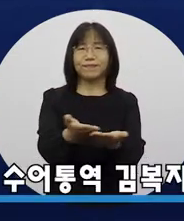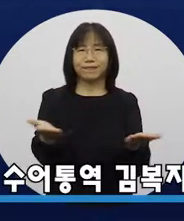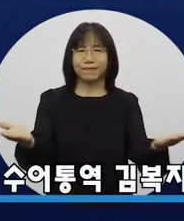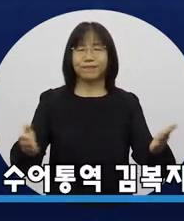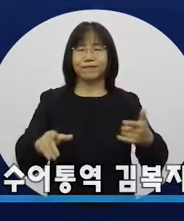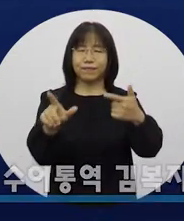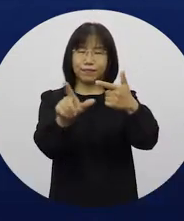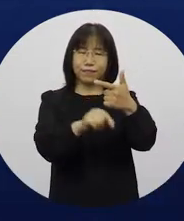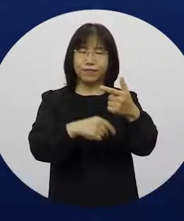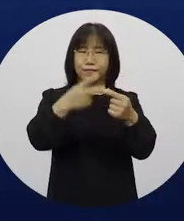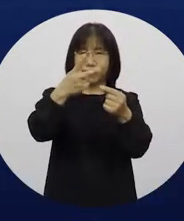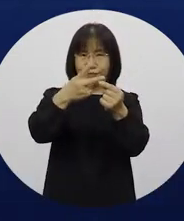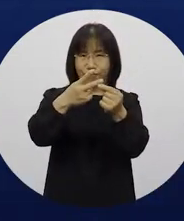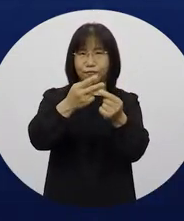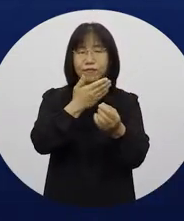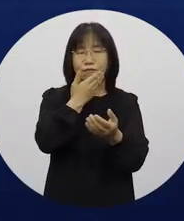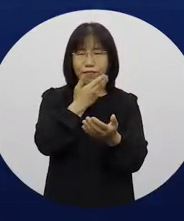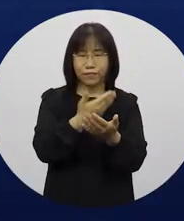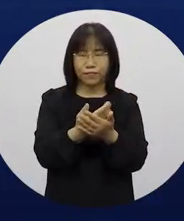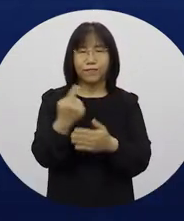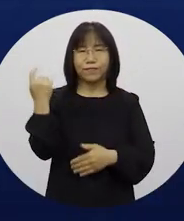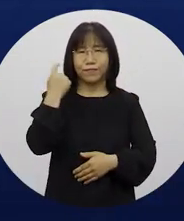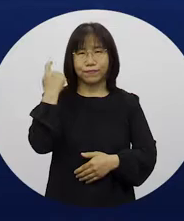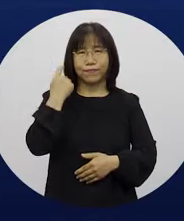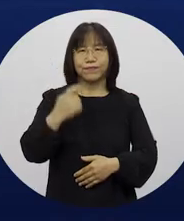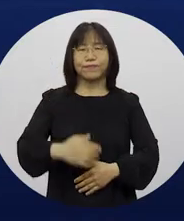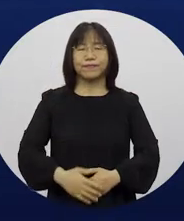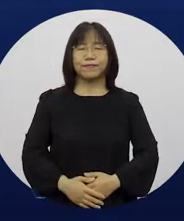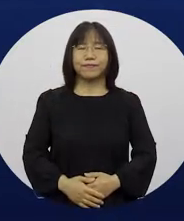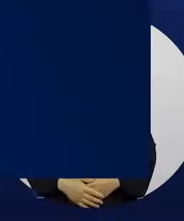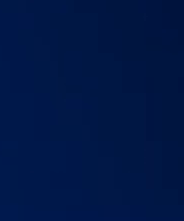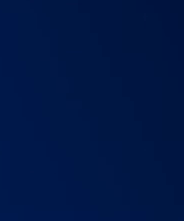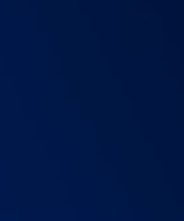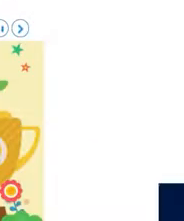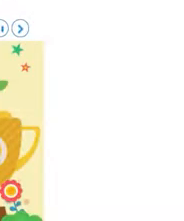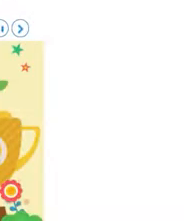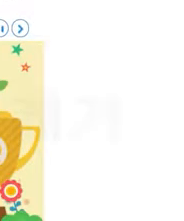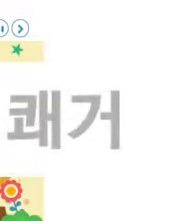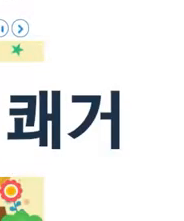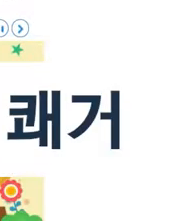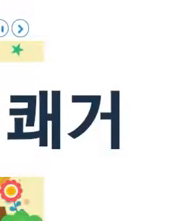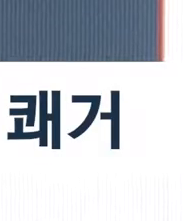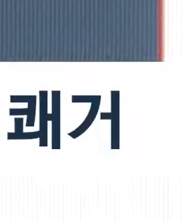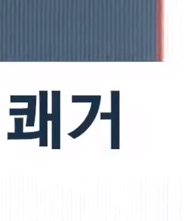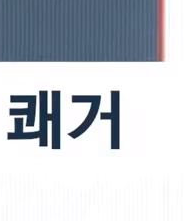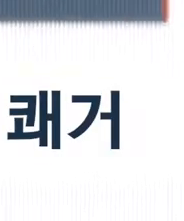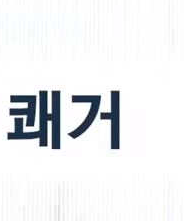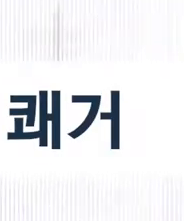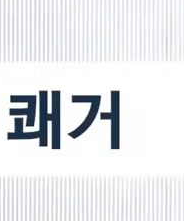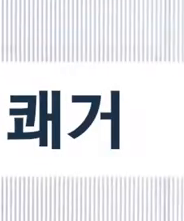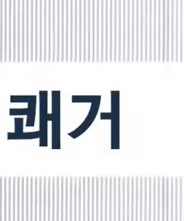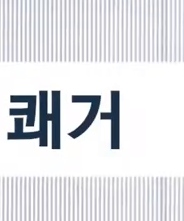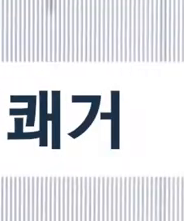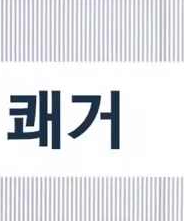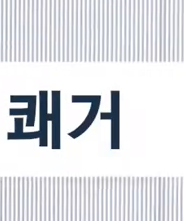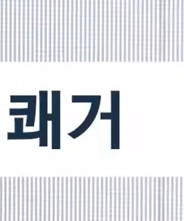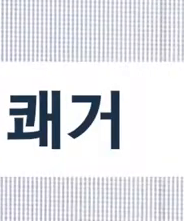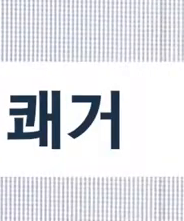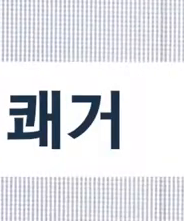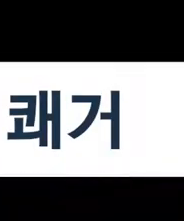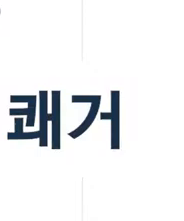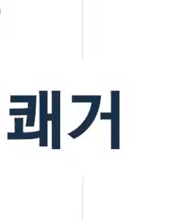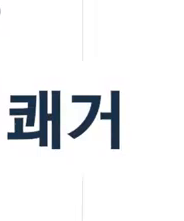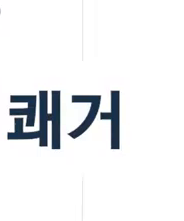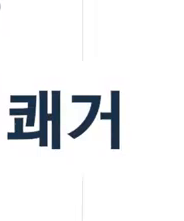줍니다 6월 둘째주 주간 주요 소식입니다 강서구가 한국 매니페스토 실천 본부에서 죽어 난 민선